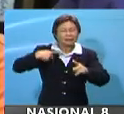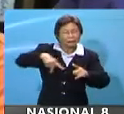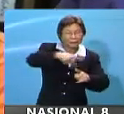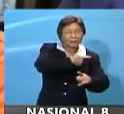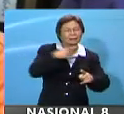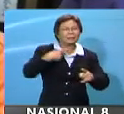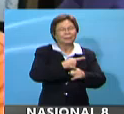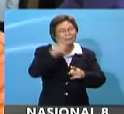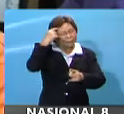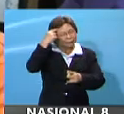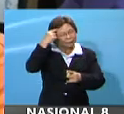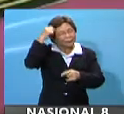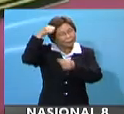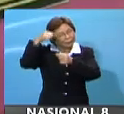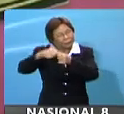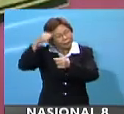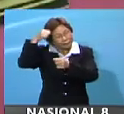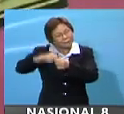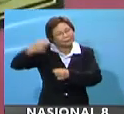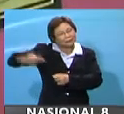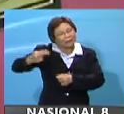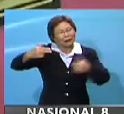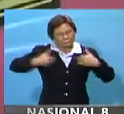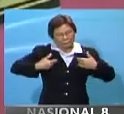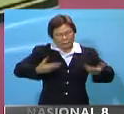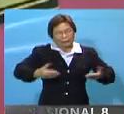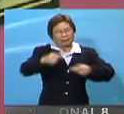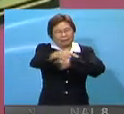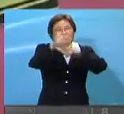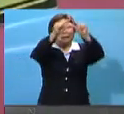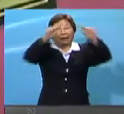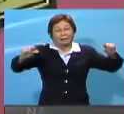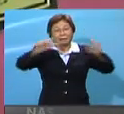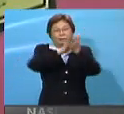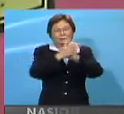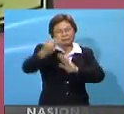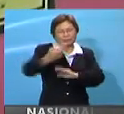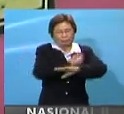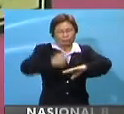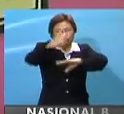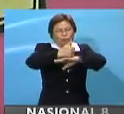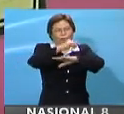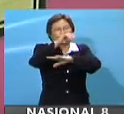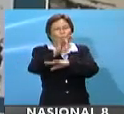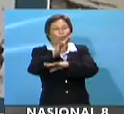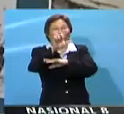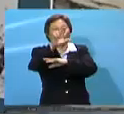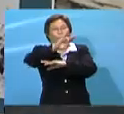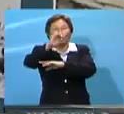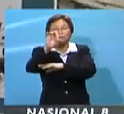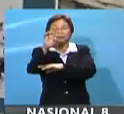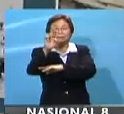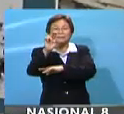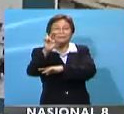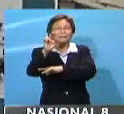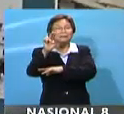mengingati, memikirkan sejarah. Di sini juga terdapat sebuah galeri yang menjadi sejarah pembentukan Uli Cekai, termasuk gambar-gambar Pawang Nong